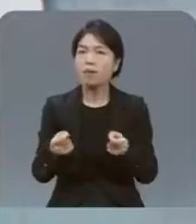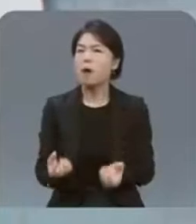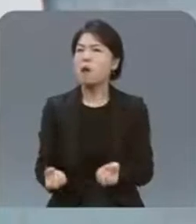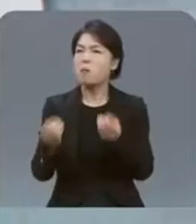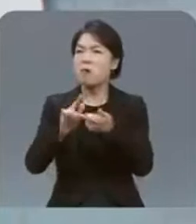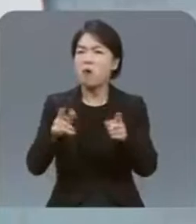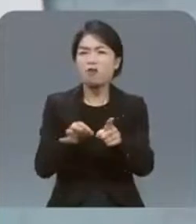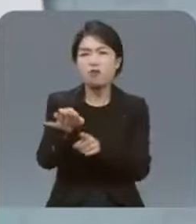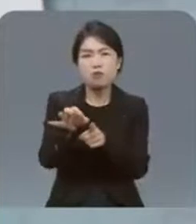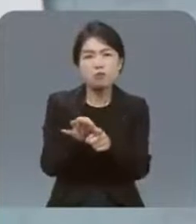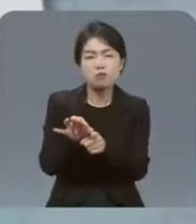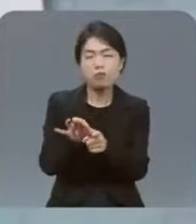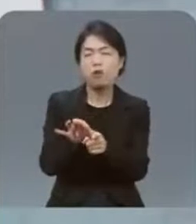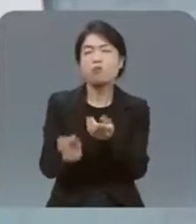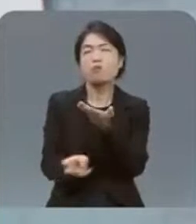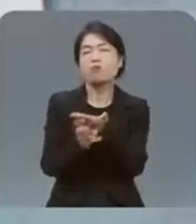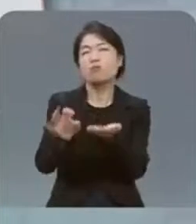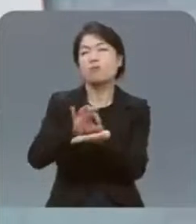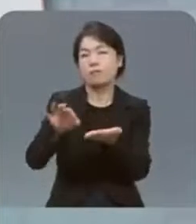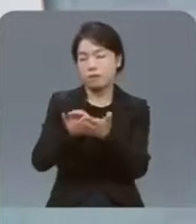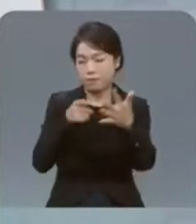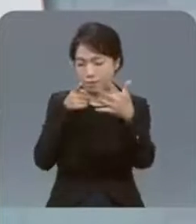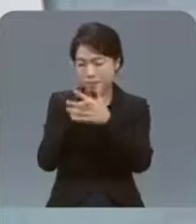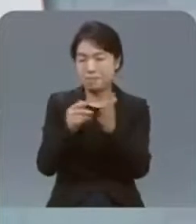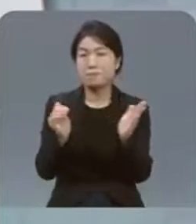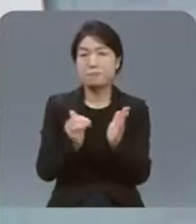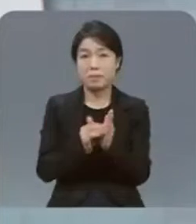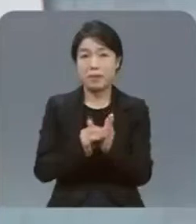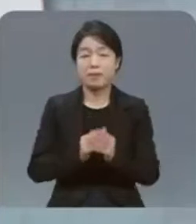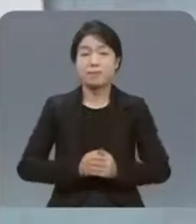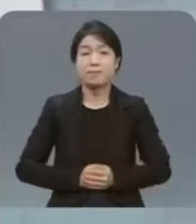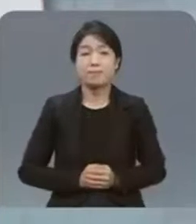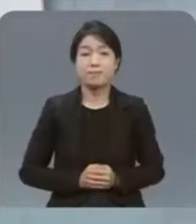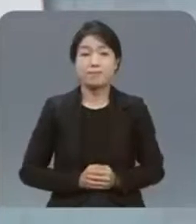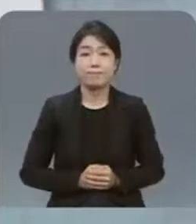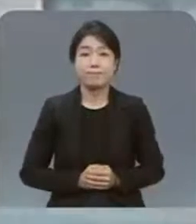집행한 사실도 확인됐습니다 보도에 김호 기자입니다